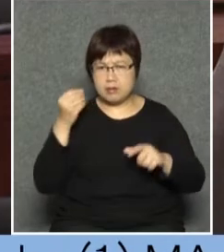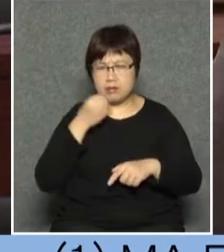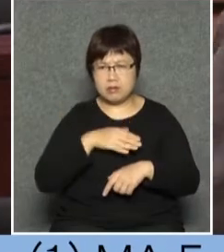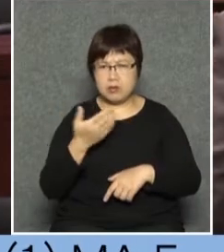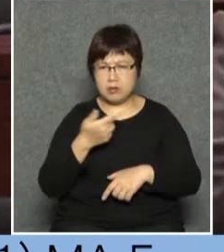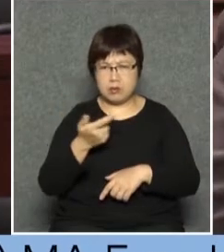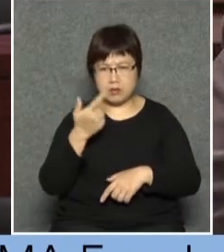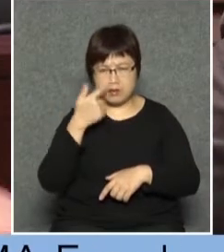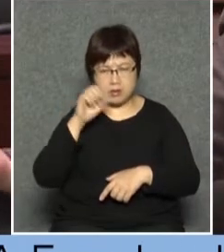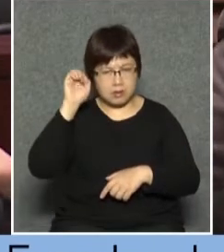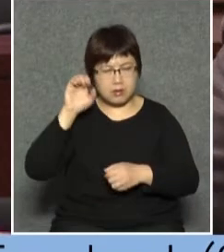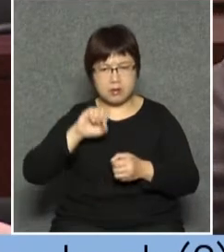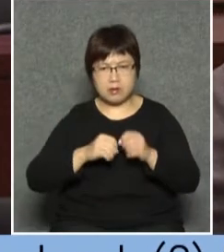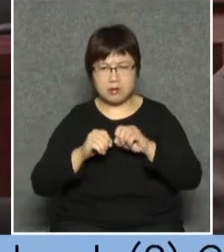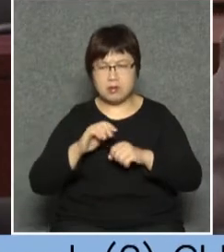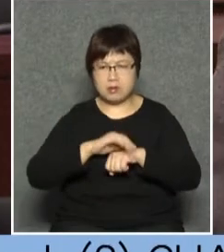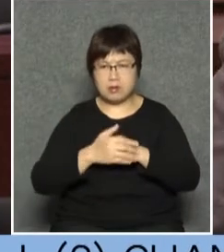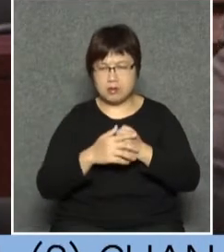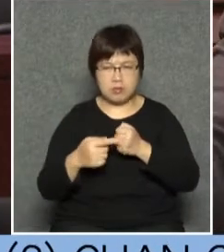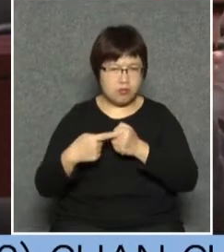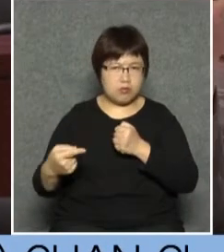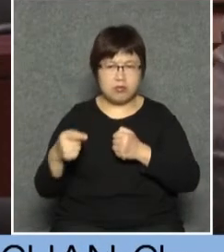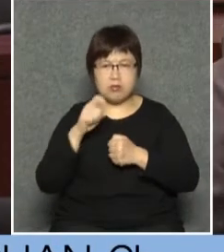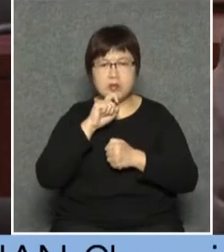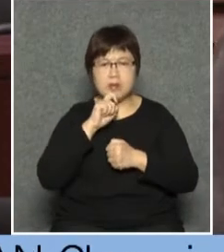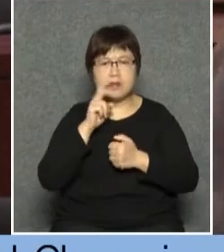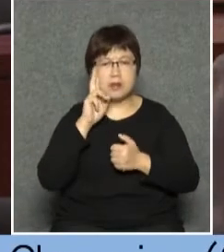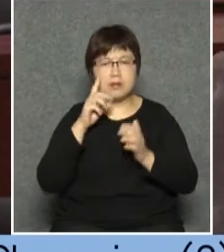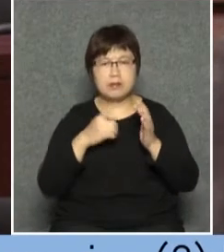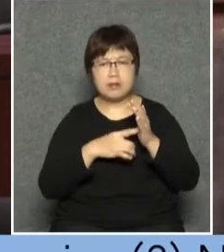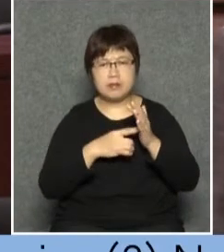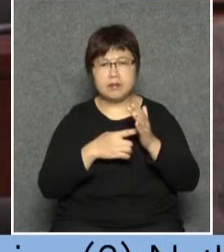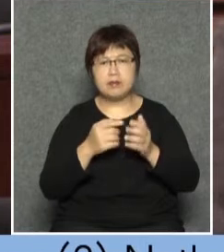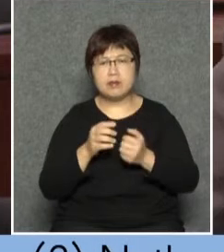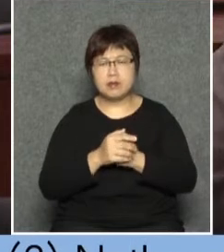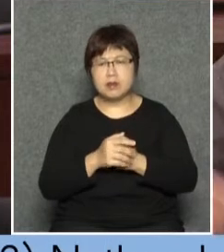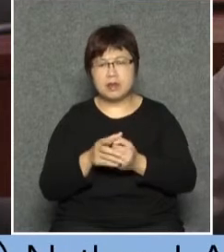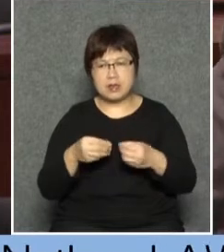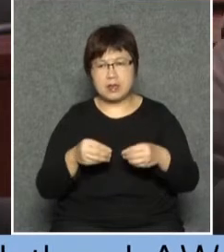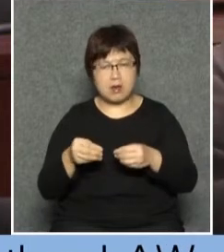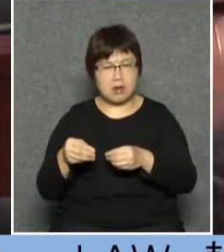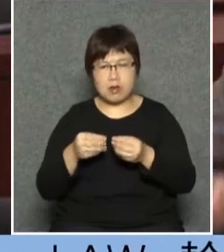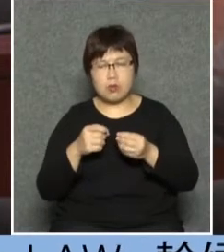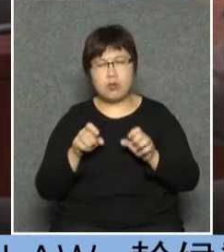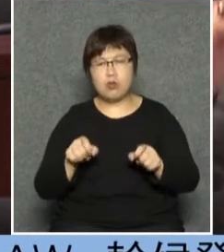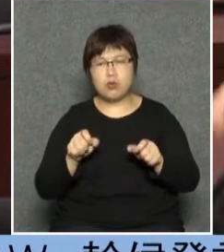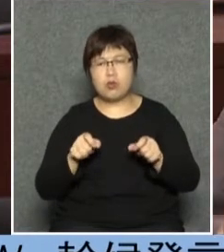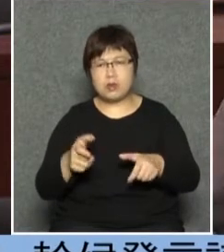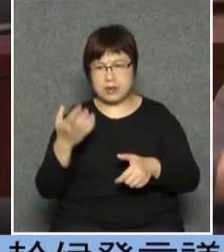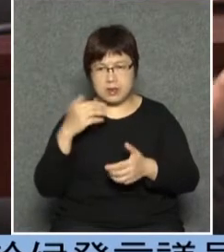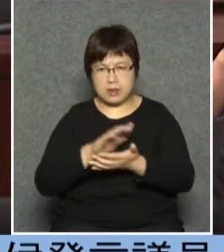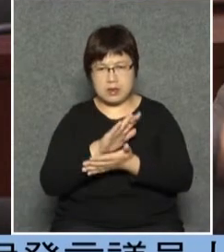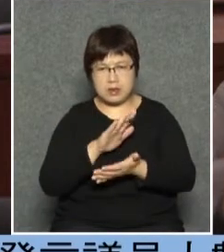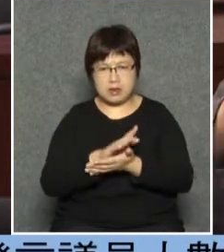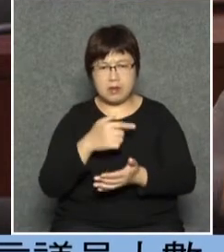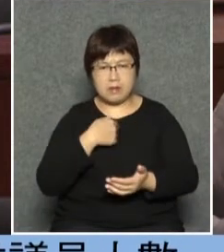產品都名列過世界第一的，例如電子產品、益智教學玩具，就算是幾十年前我家